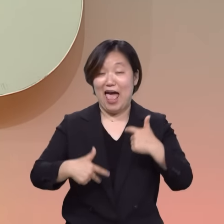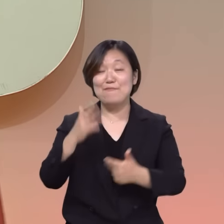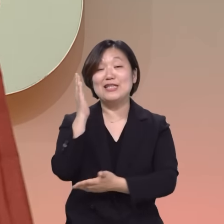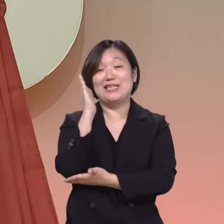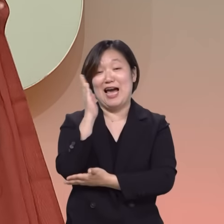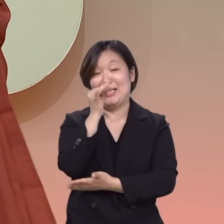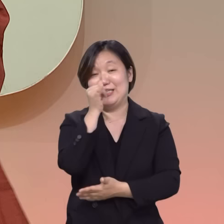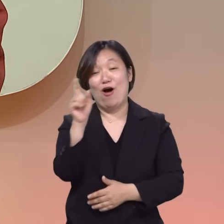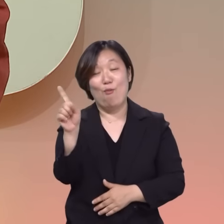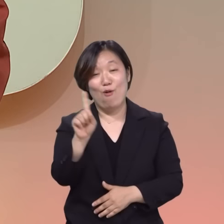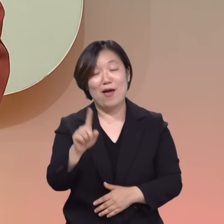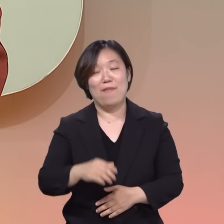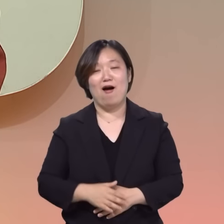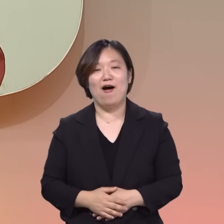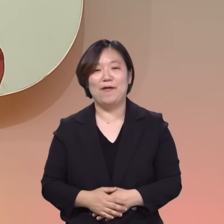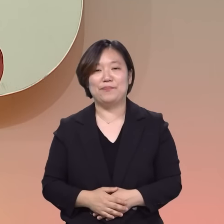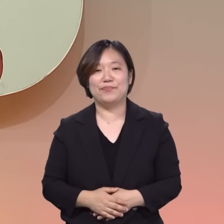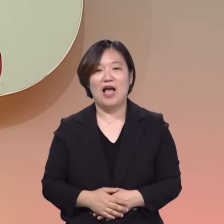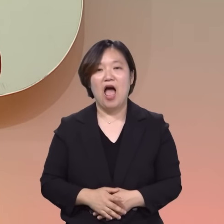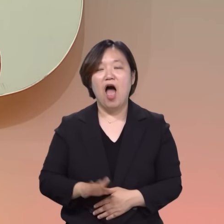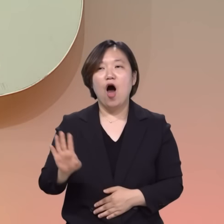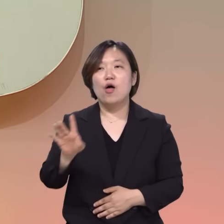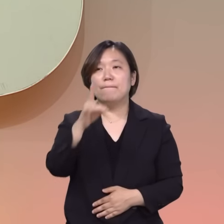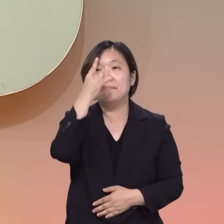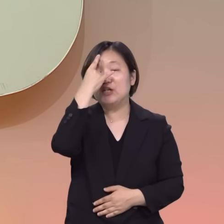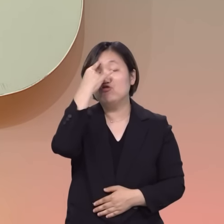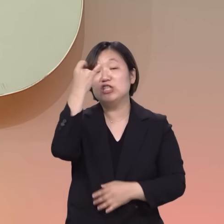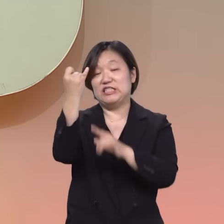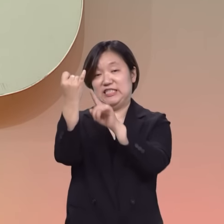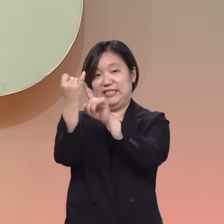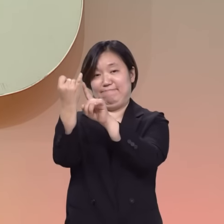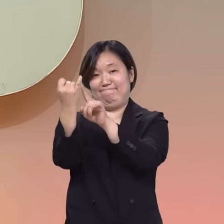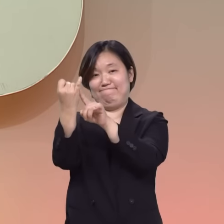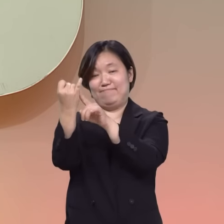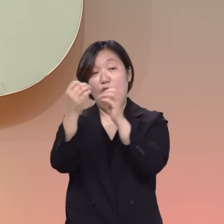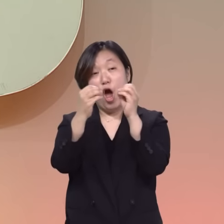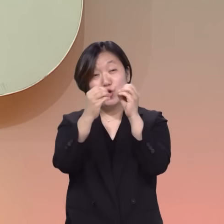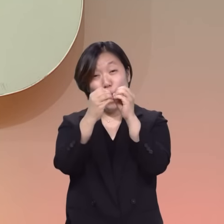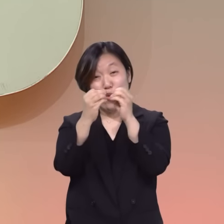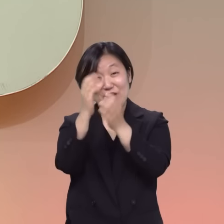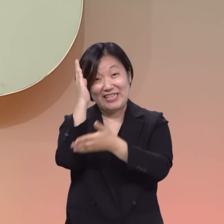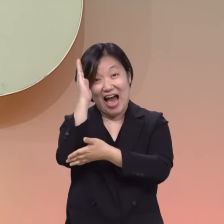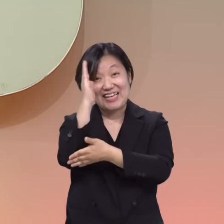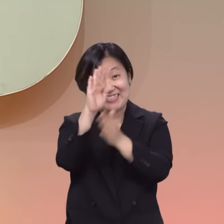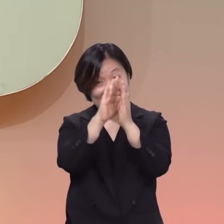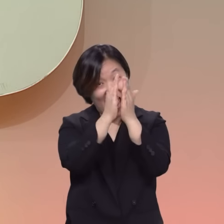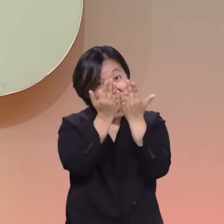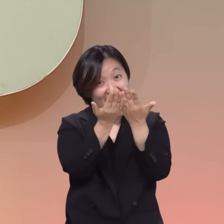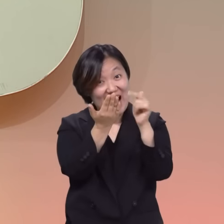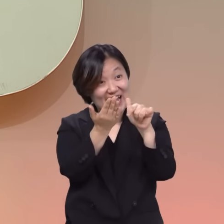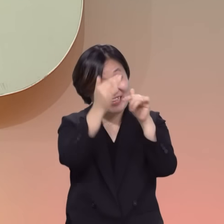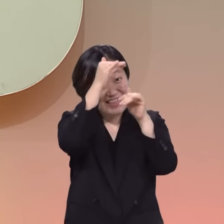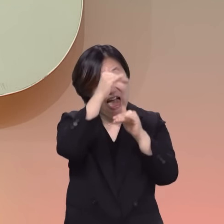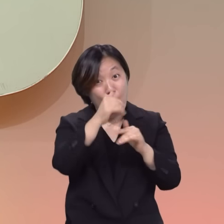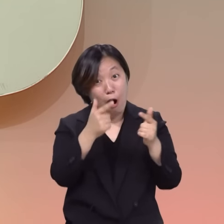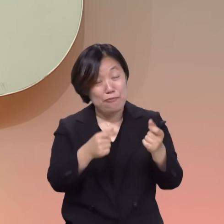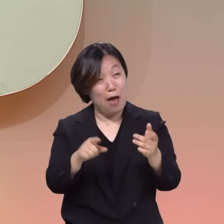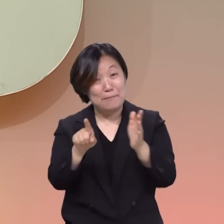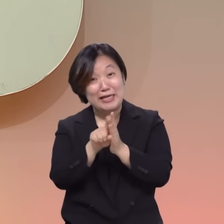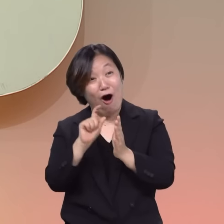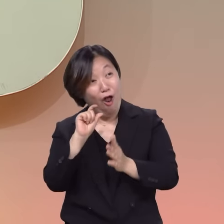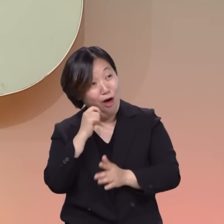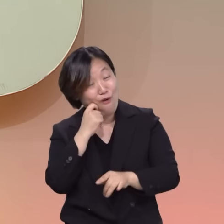어느 어느 이제 비구니스님의 정말 소설과 같이 소설같이 믿기 힘든 믿기